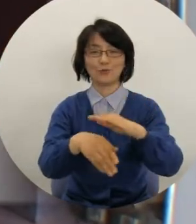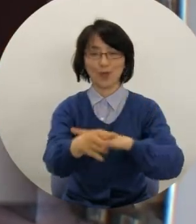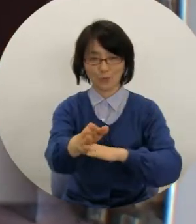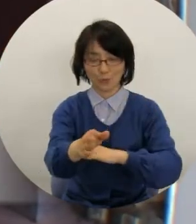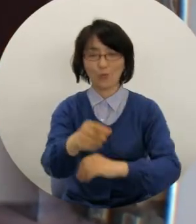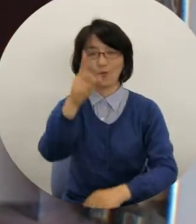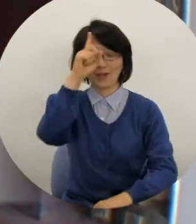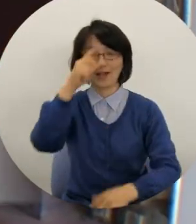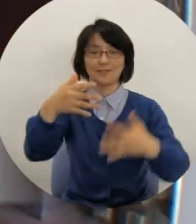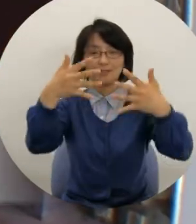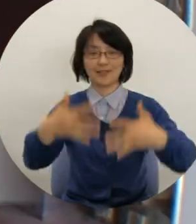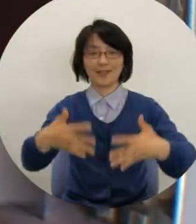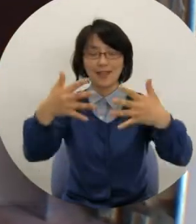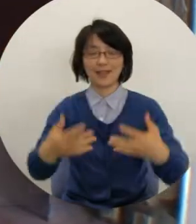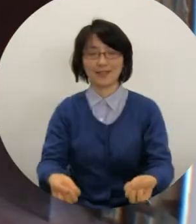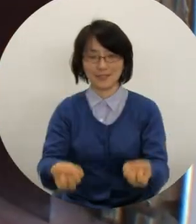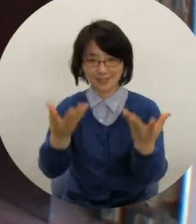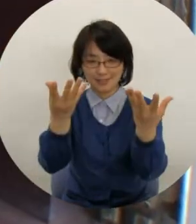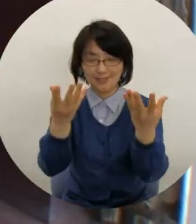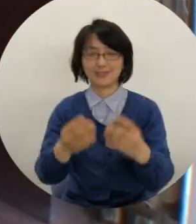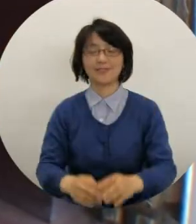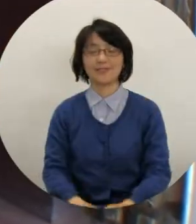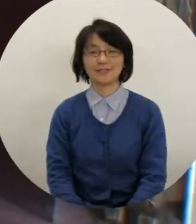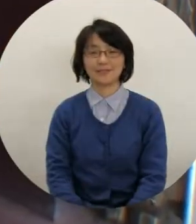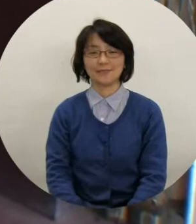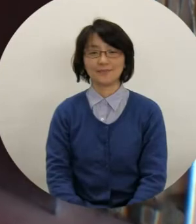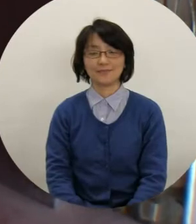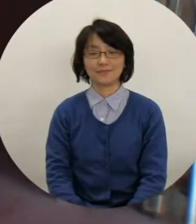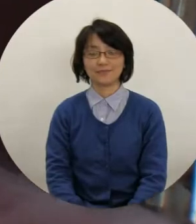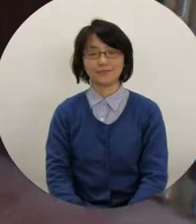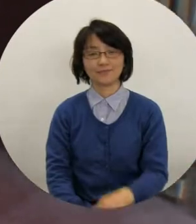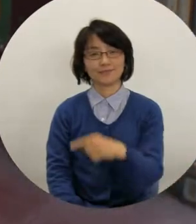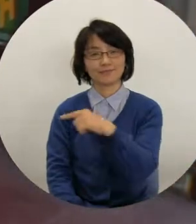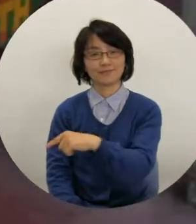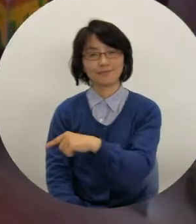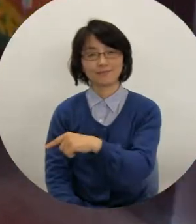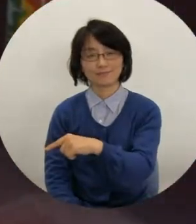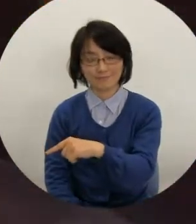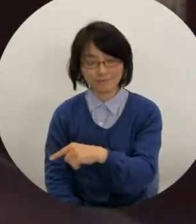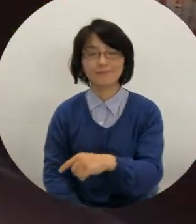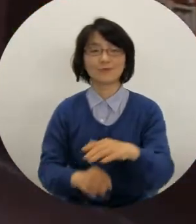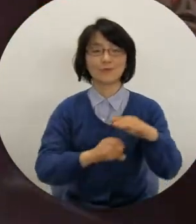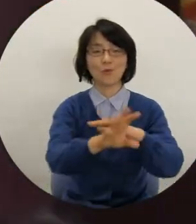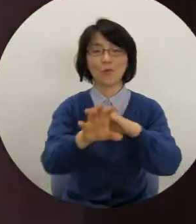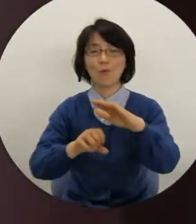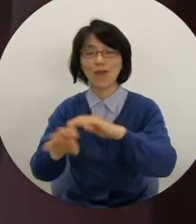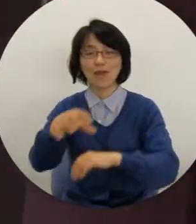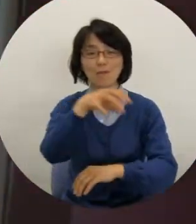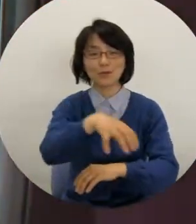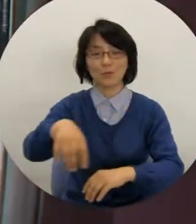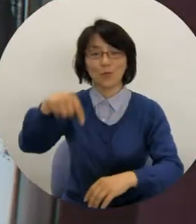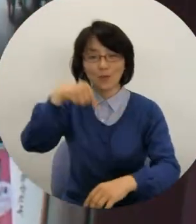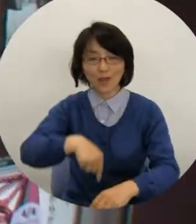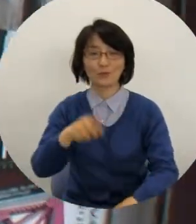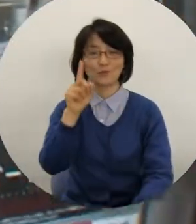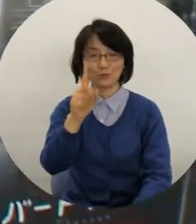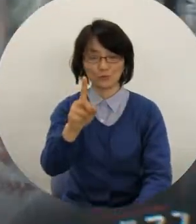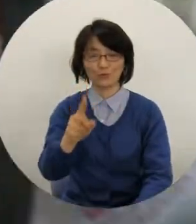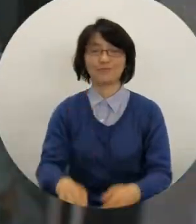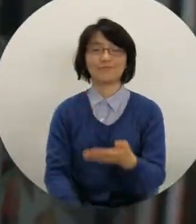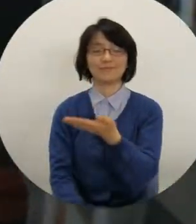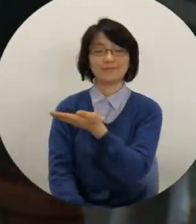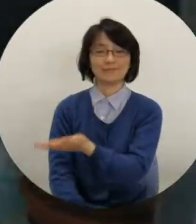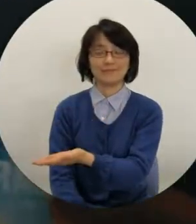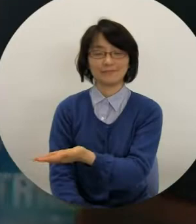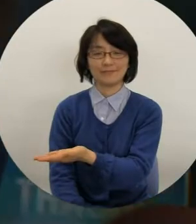ります高崎映画祭についてご紹介します。こちらはその映画祭の会場の一つとなります高崎市荒町